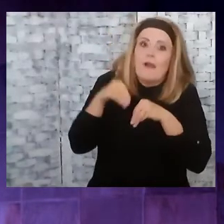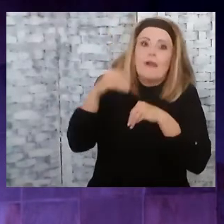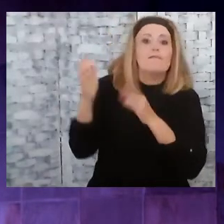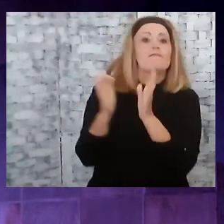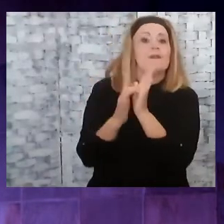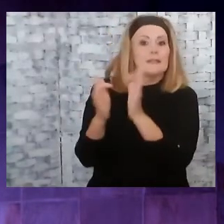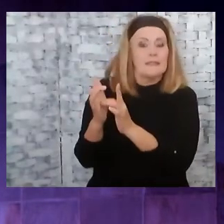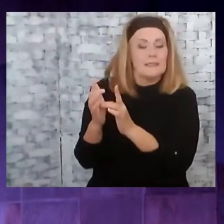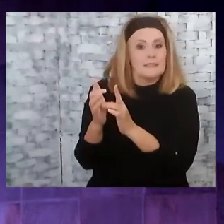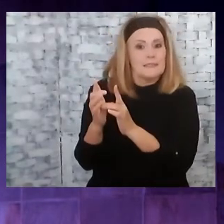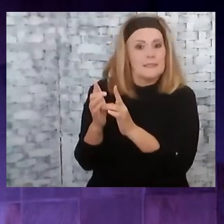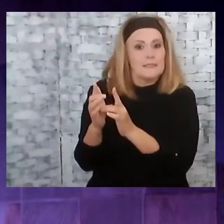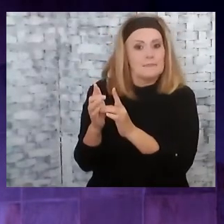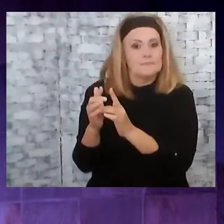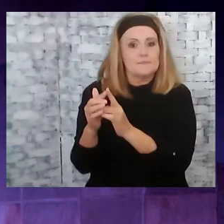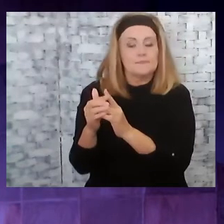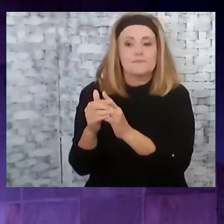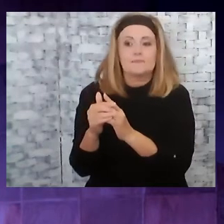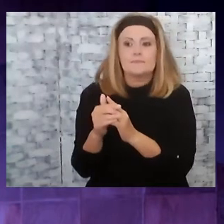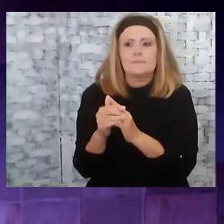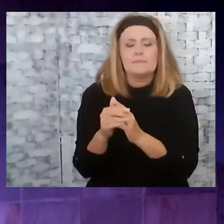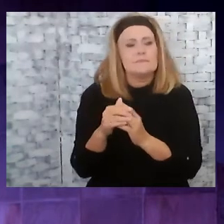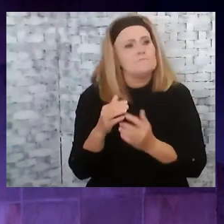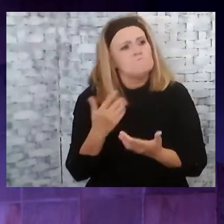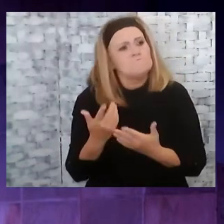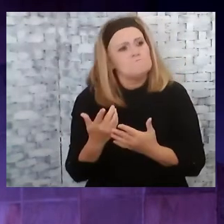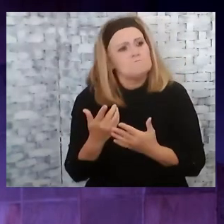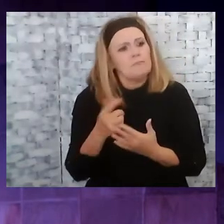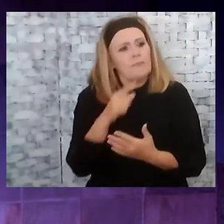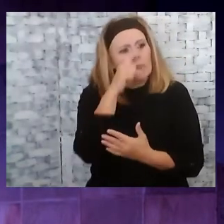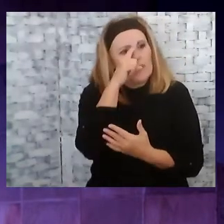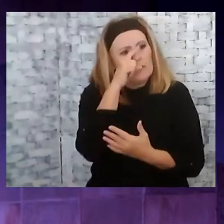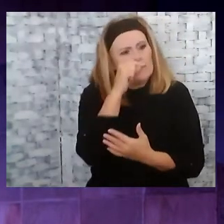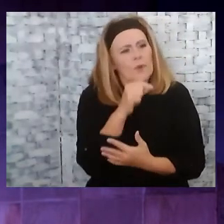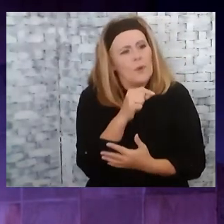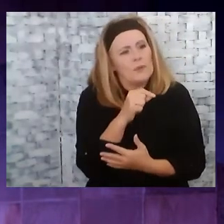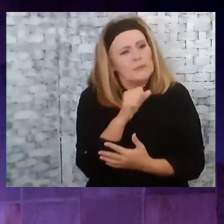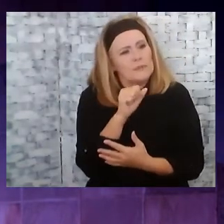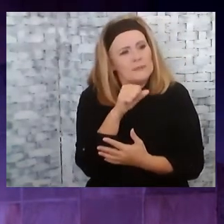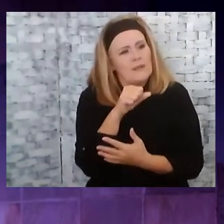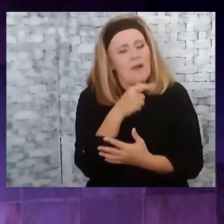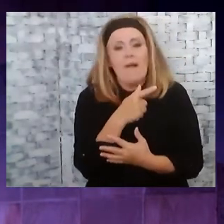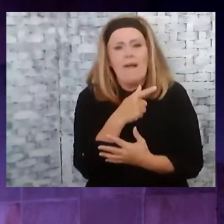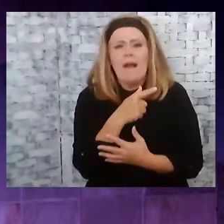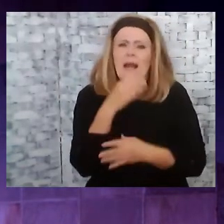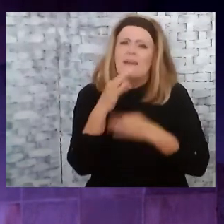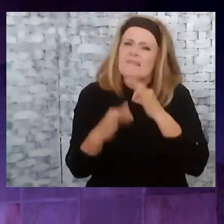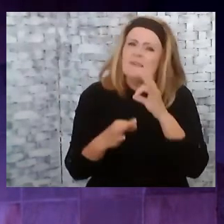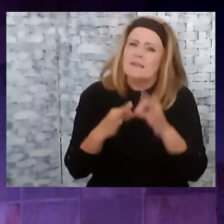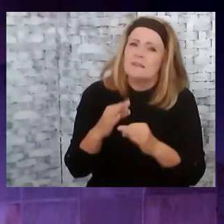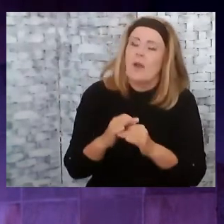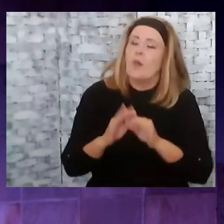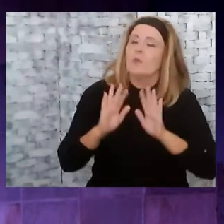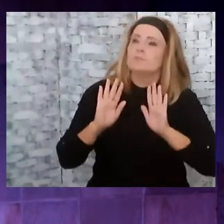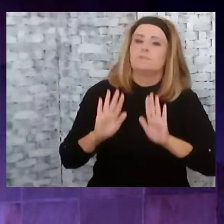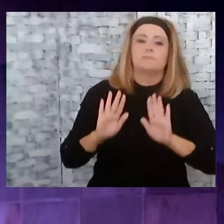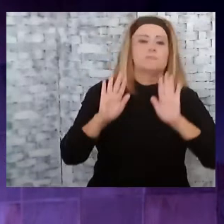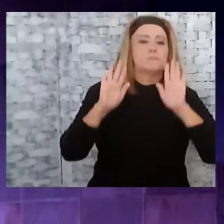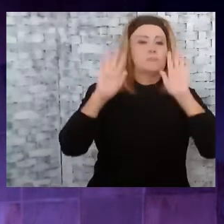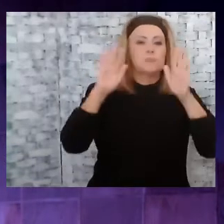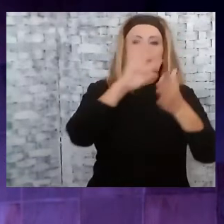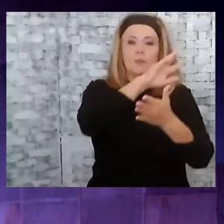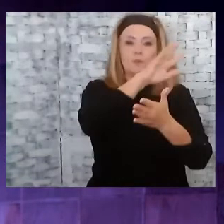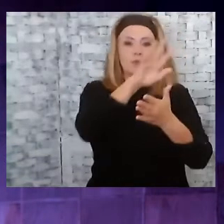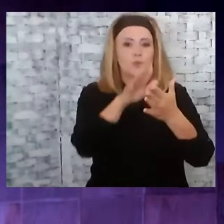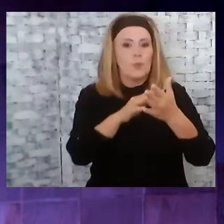Hy skryf van ons. Dis asof Johannes, ja, hy vertel die groot story van God en sy skepping.